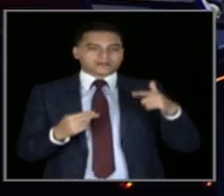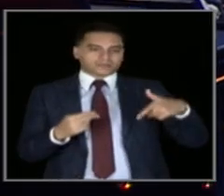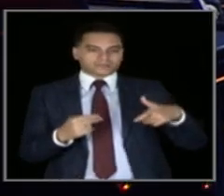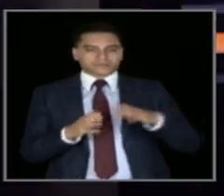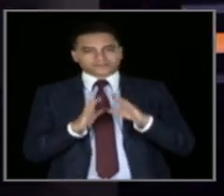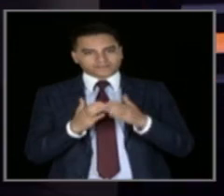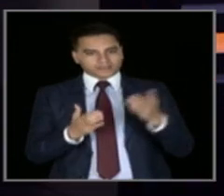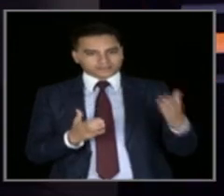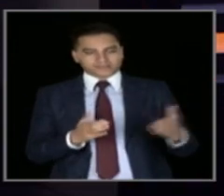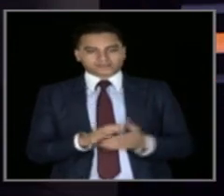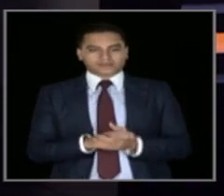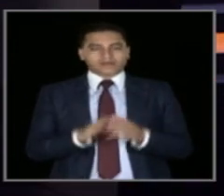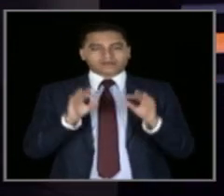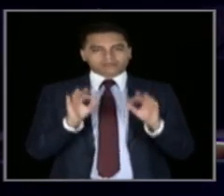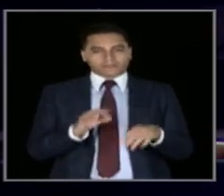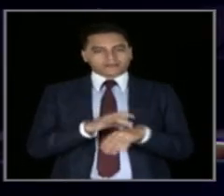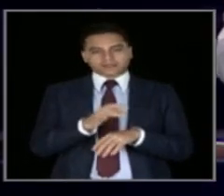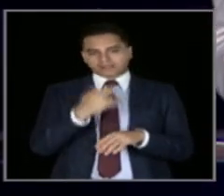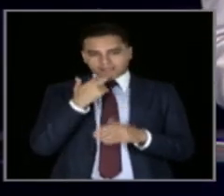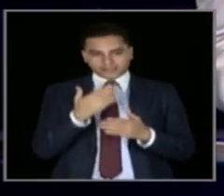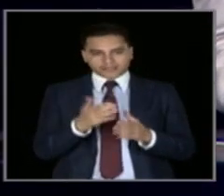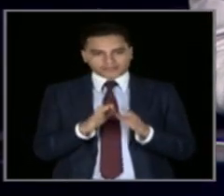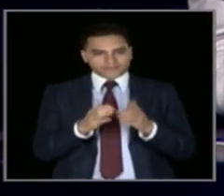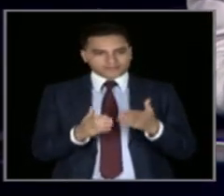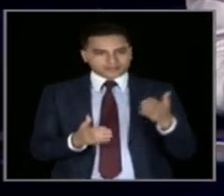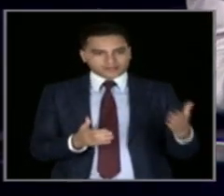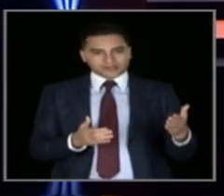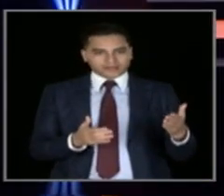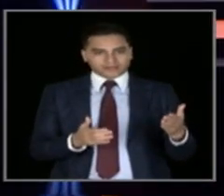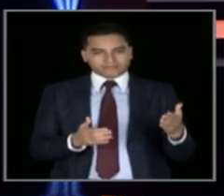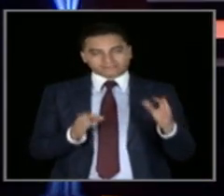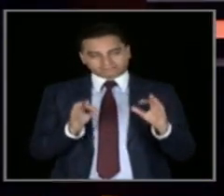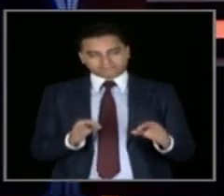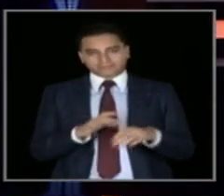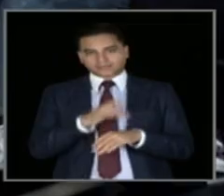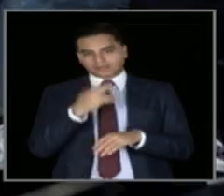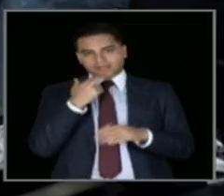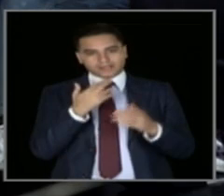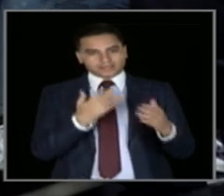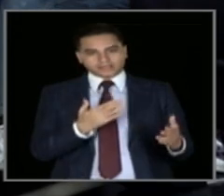160 الثعالب. طبعاً هارد لك للطواحين. هارد لك، هارد لك.